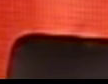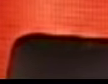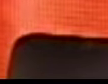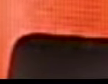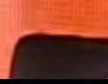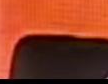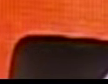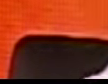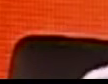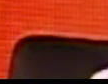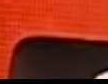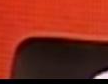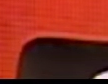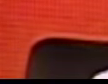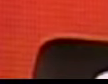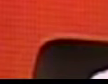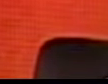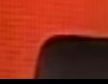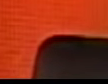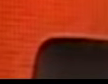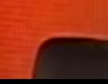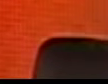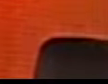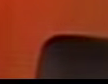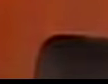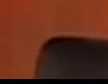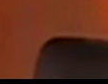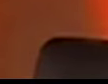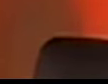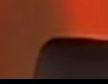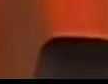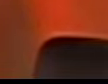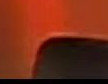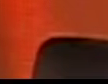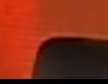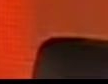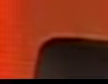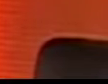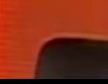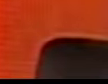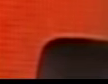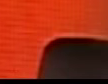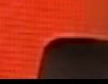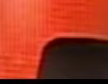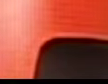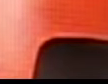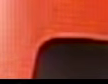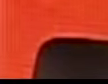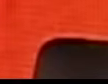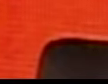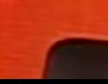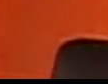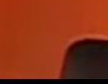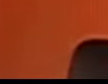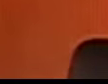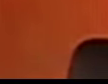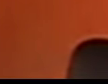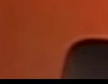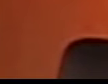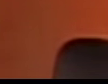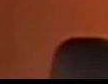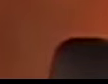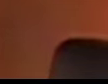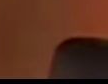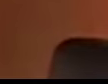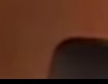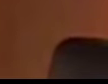chaishina, uyachirka. Jueves, punya, Rafael Correa, yacta, pushaka, quito, pimi, carca, Y chaypimi calderón pishu